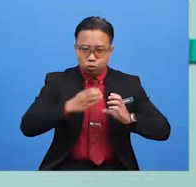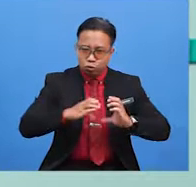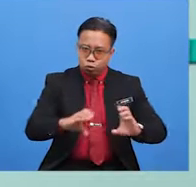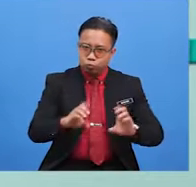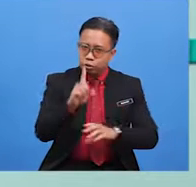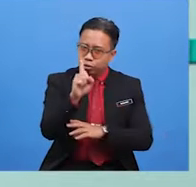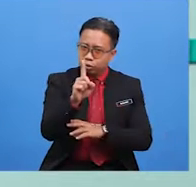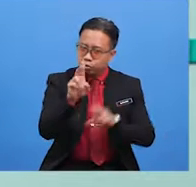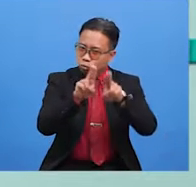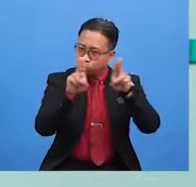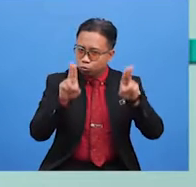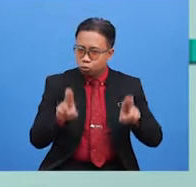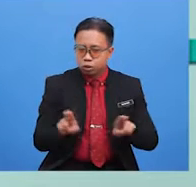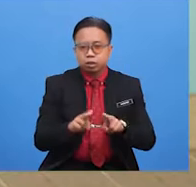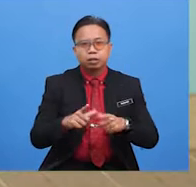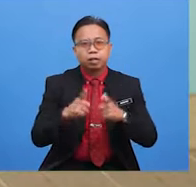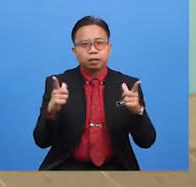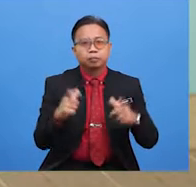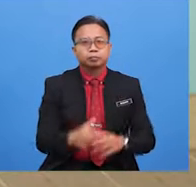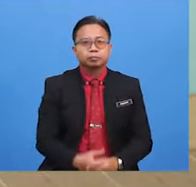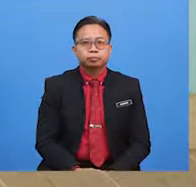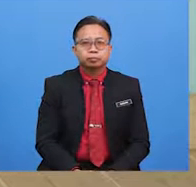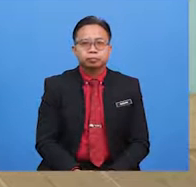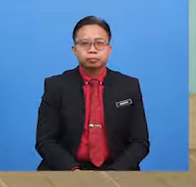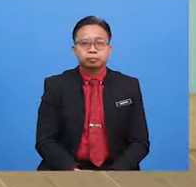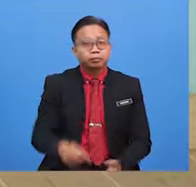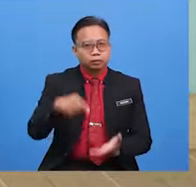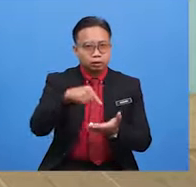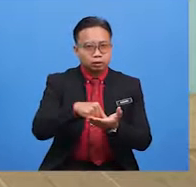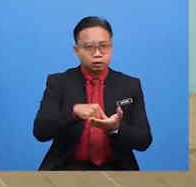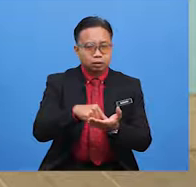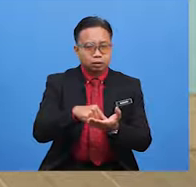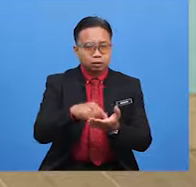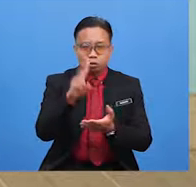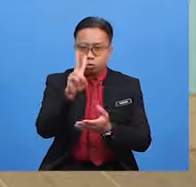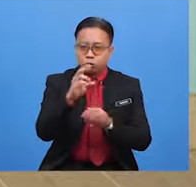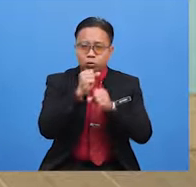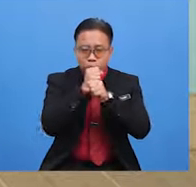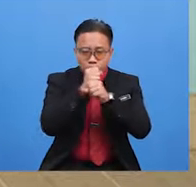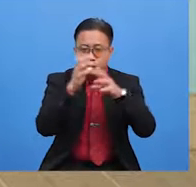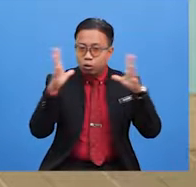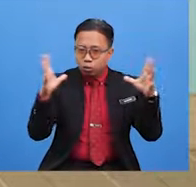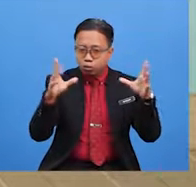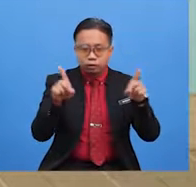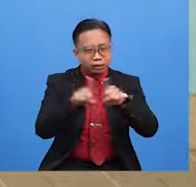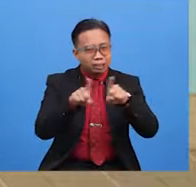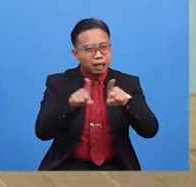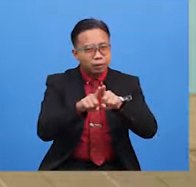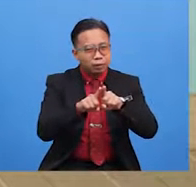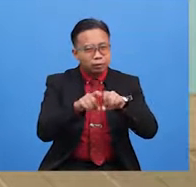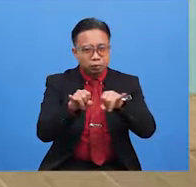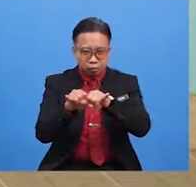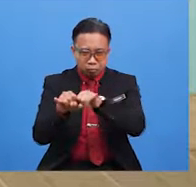satu uji kaji yang lain. Di sini, dua belum yang lebih kurang sama saiz berisi dengan